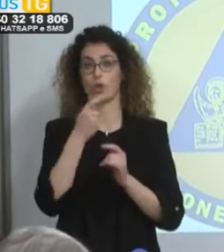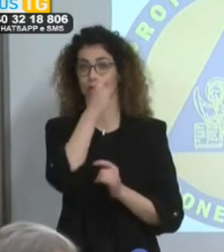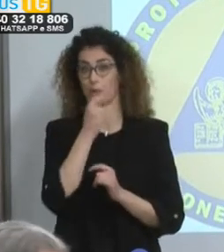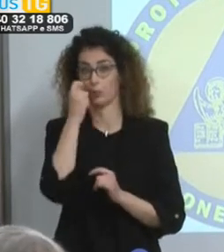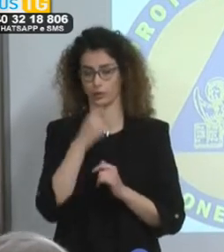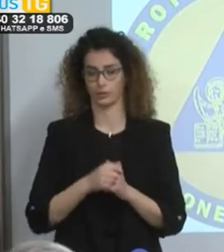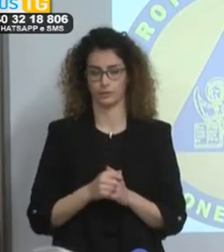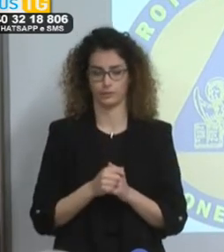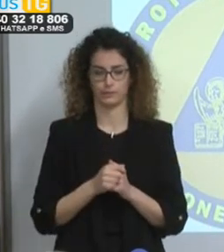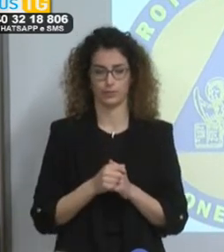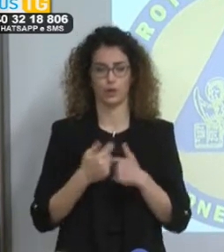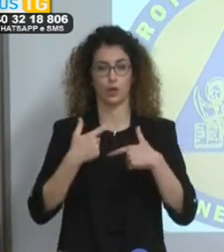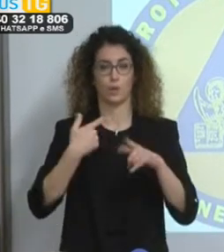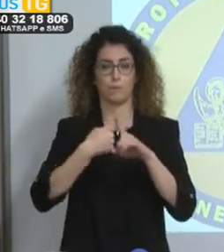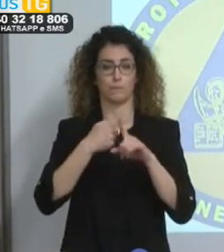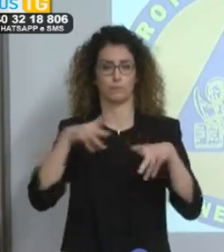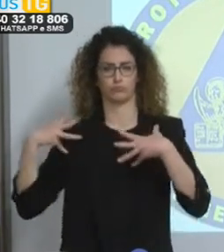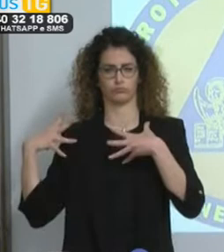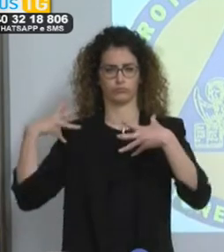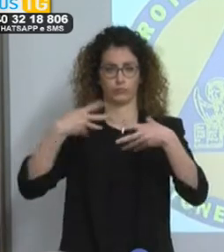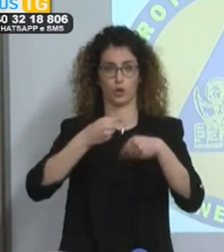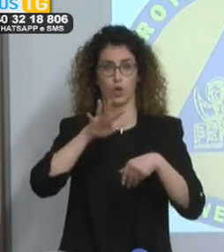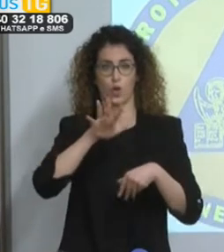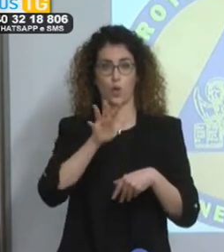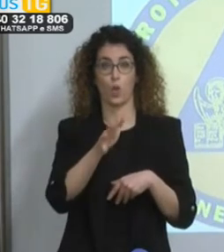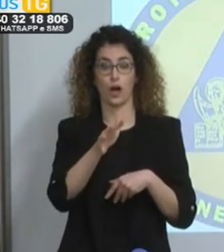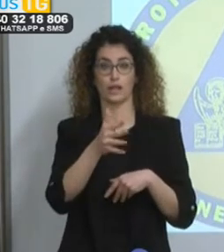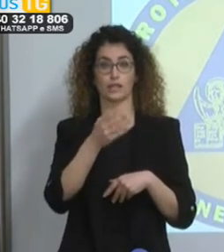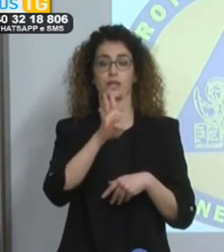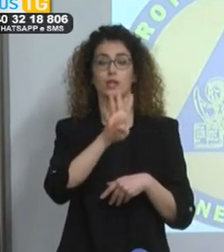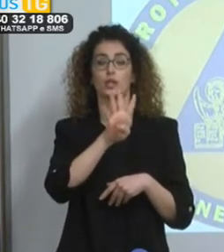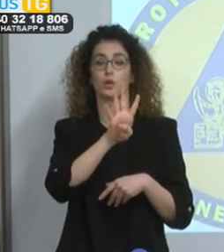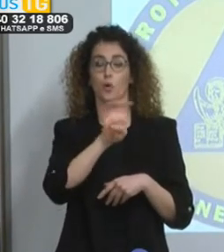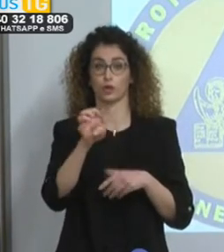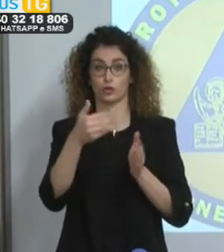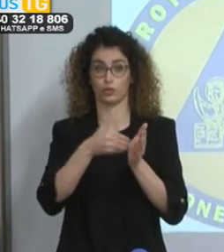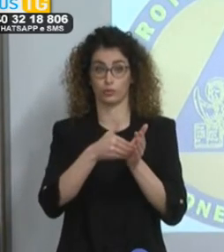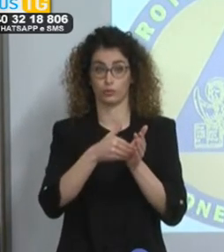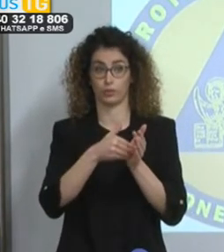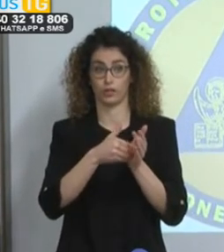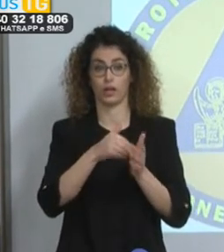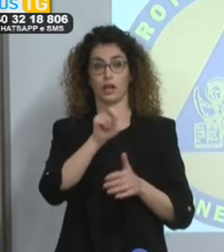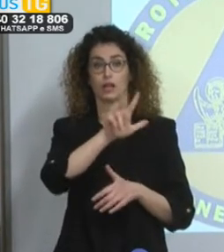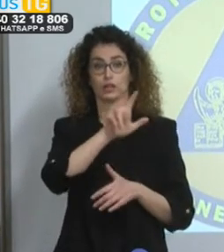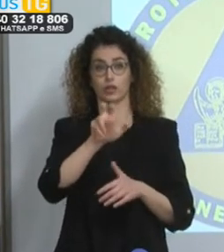tamponi. Positivi totali ci avviciniamo ai 400.000, sono